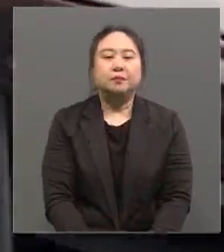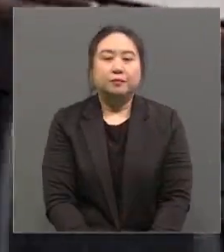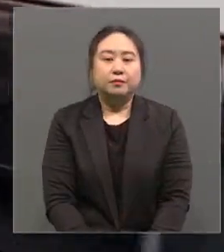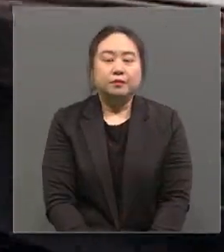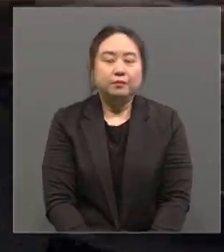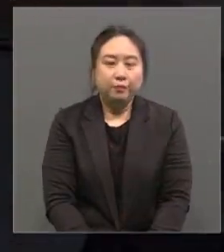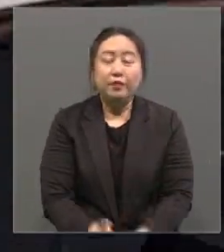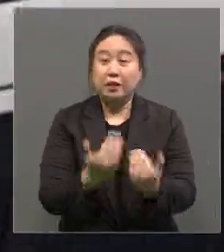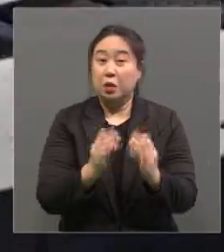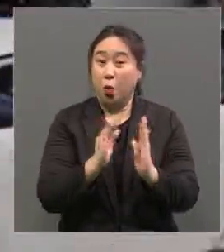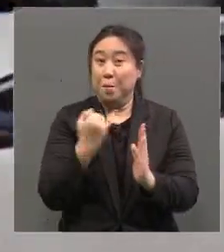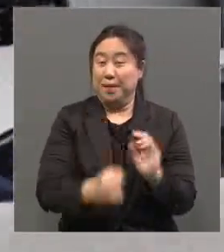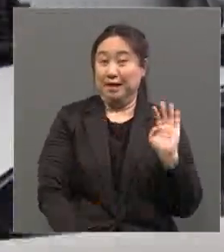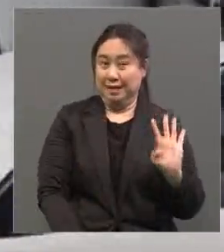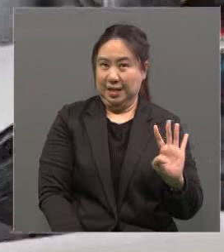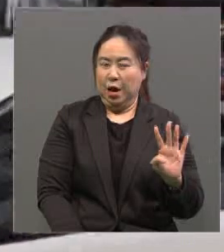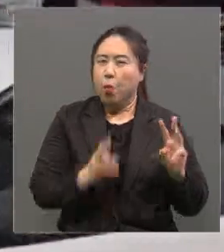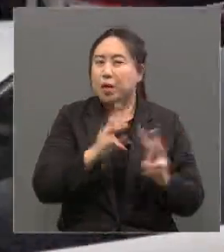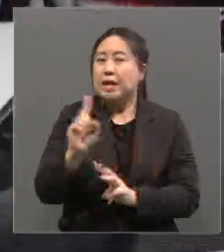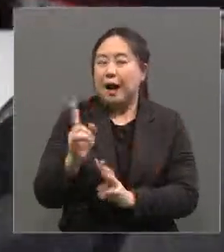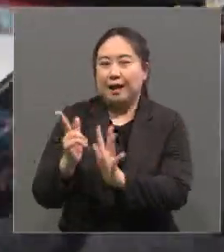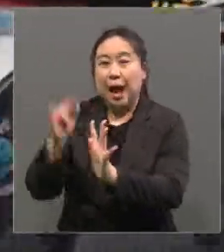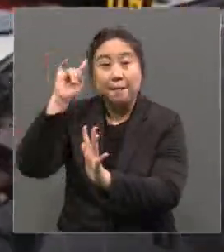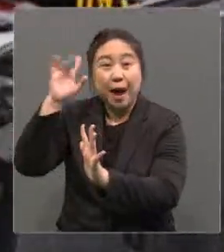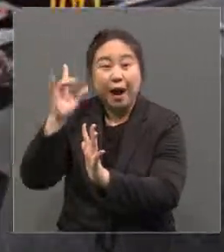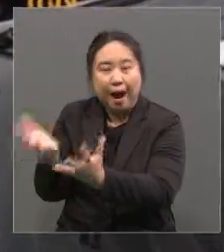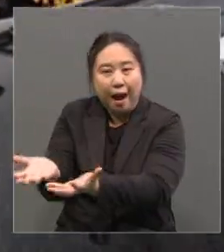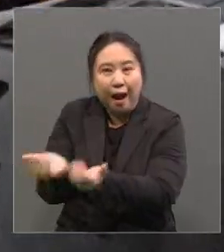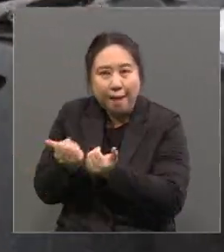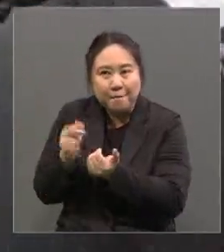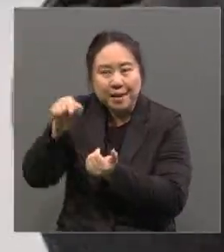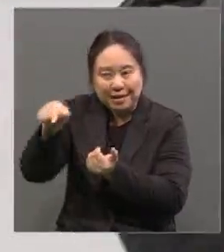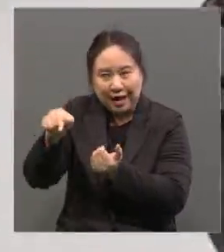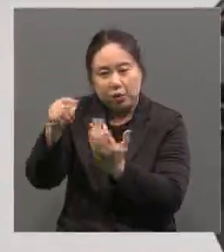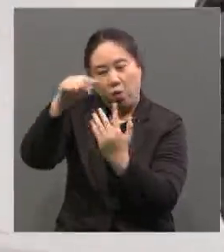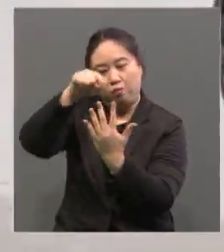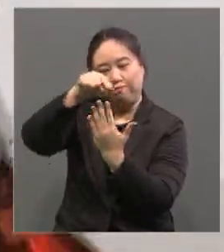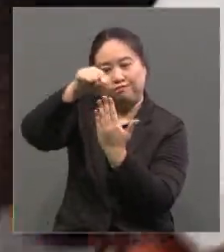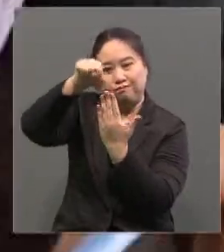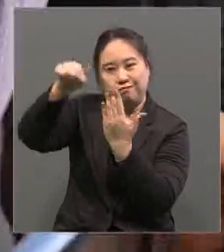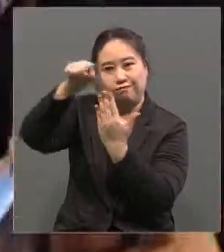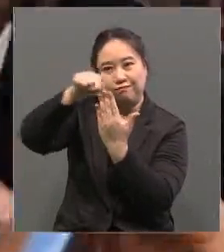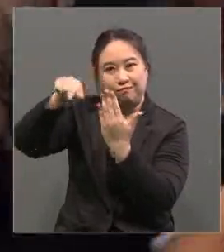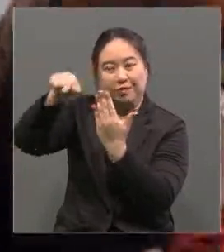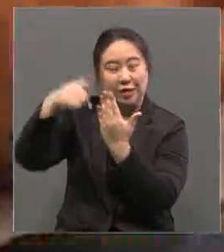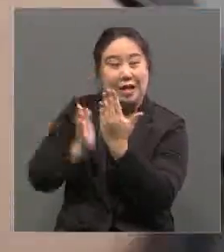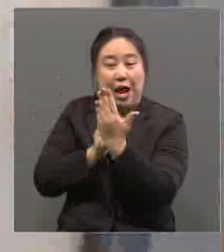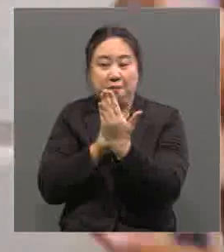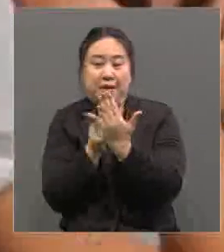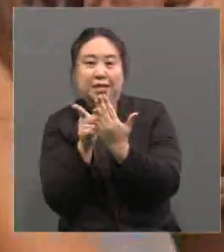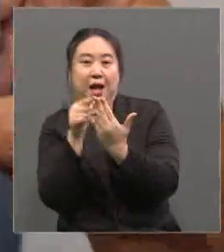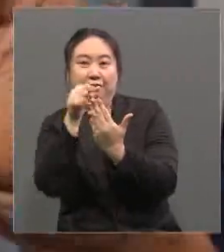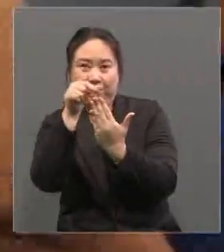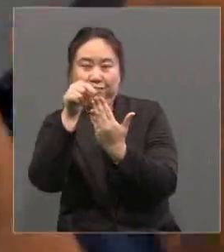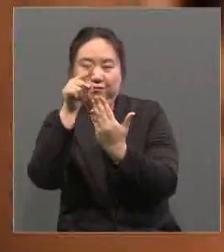สำหรับพฤติการของผู้ต้องหาทั้ง4คนนะคะรับยาบ้ามาจากบริเวณสามเหลี่ยมทองคำโดยใช้เส้นทางพื้นที่ภาคอีสานแล้วก็เข้าม